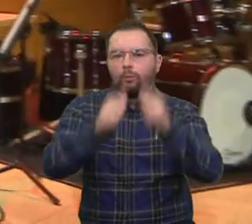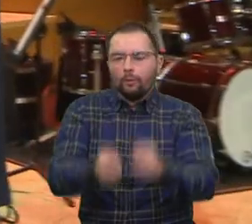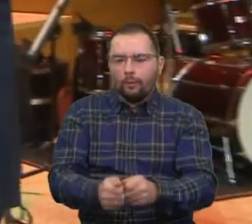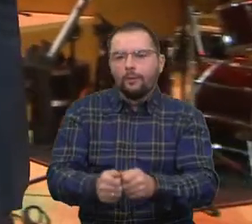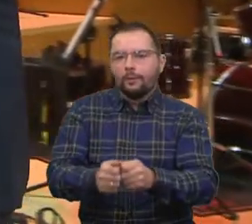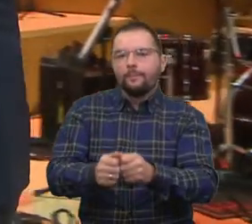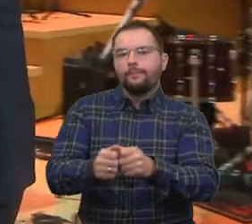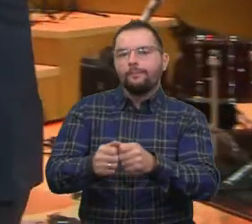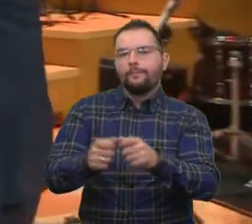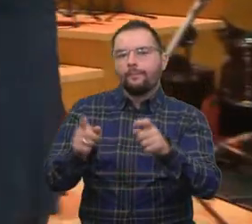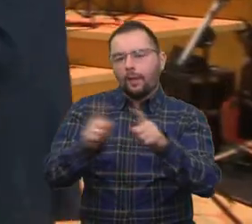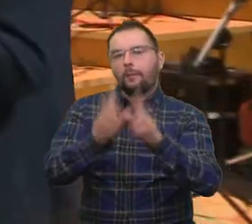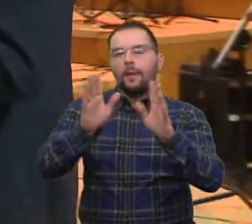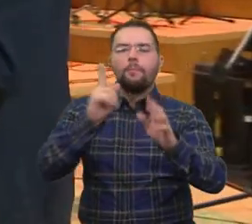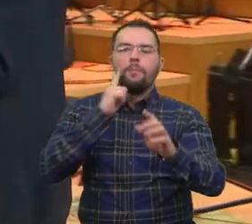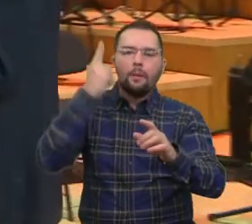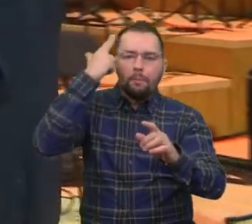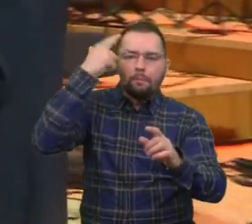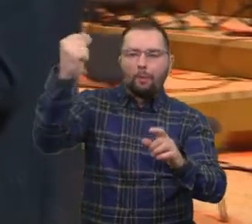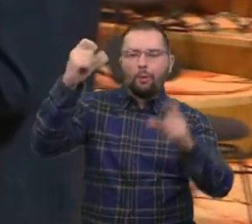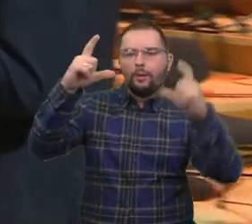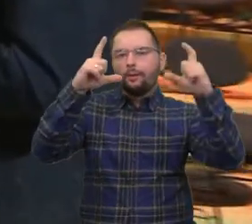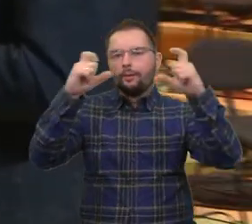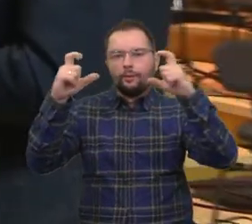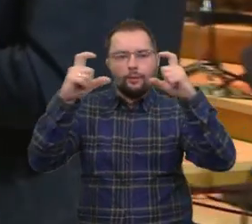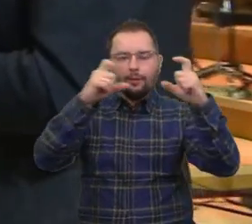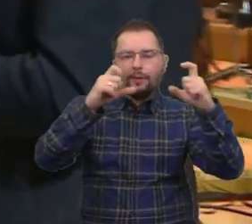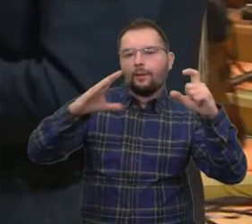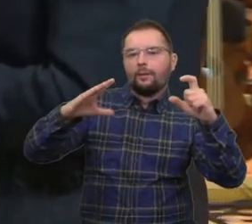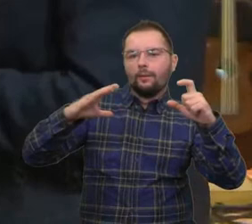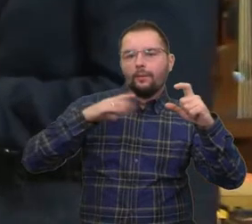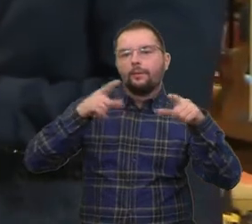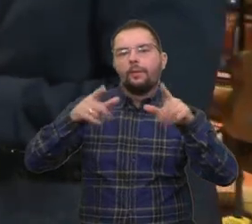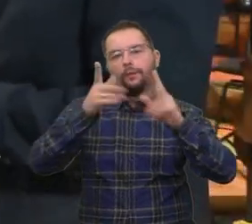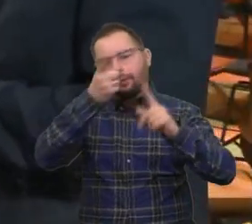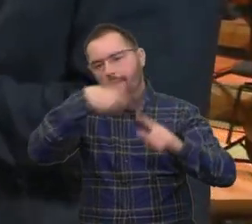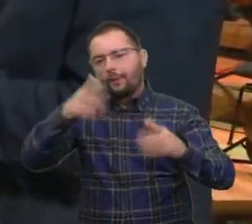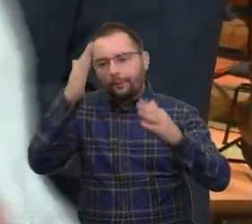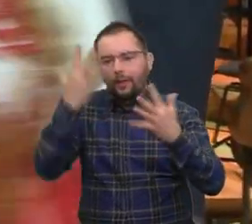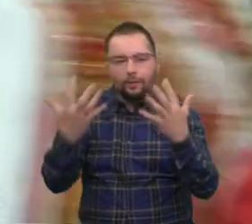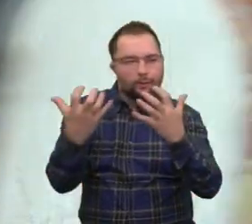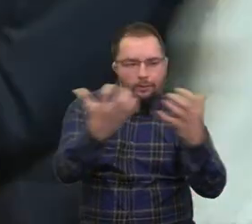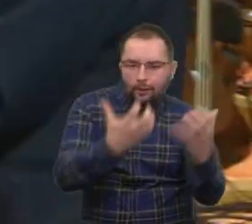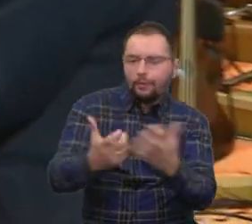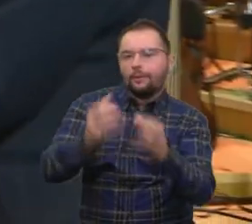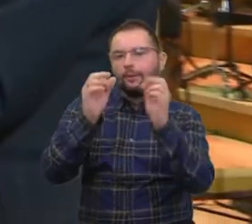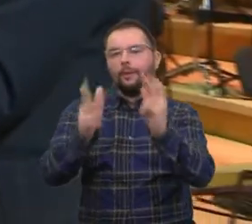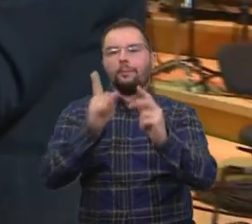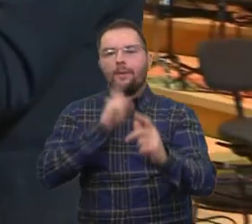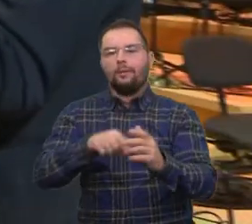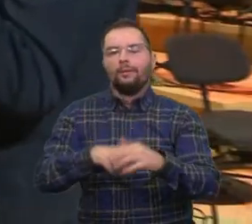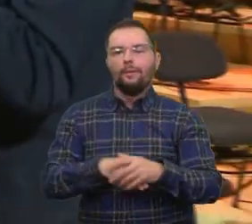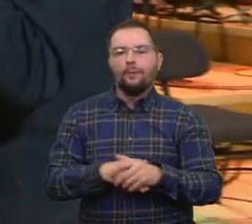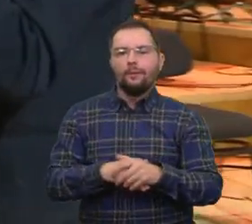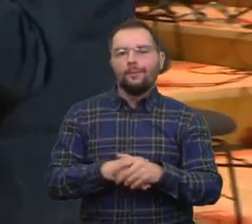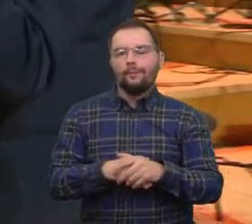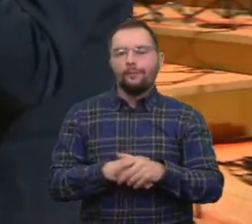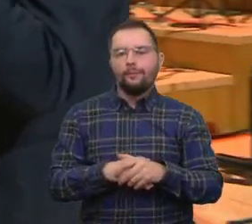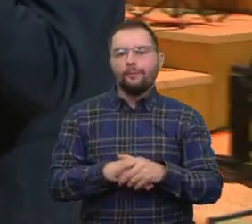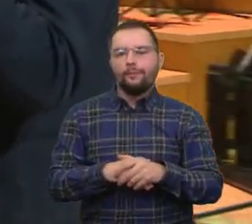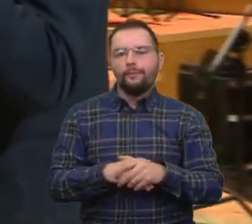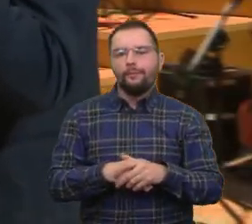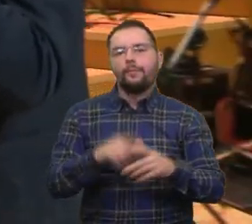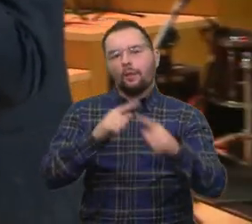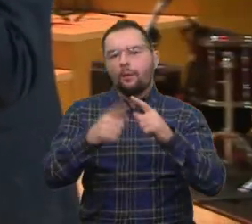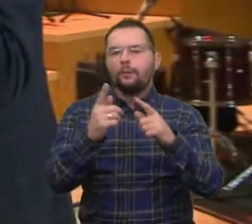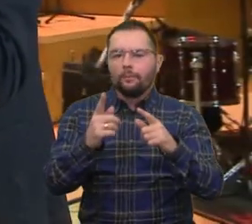okazja, by zrobić piękne, pamiątkowe zdjęcie. Jestem przekonana, że wielu z Państwa chce to zrobić. Nasi wspaniali fotoreporterzy również, dlatego dajcie